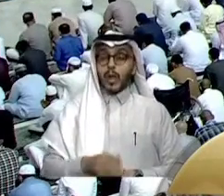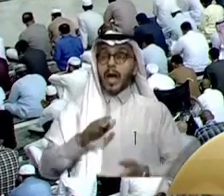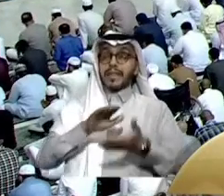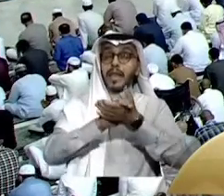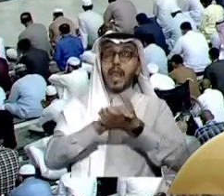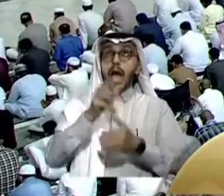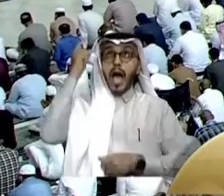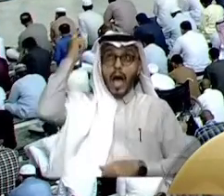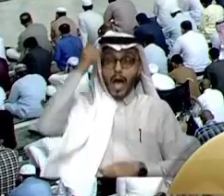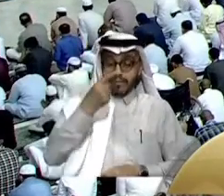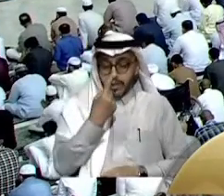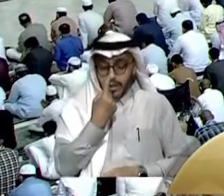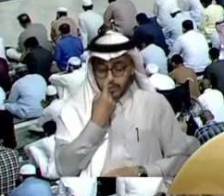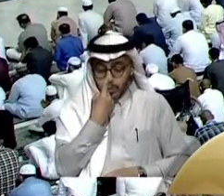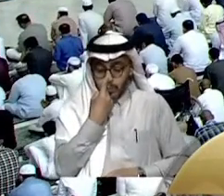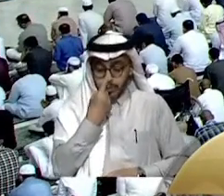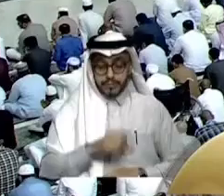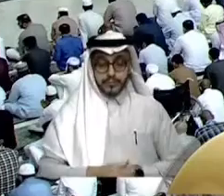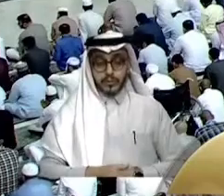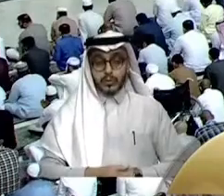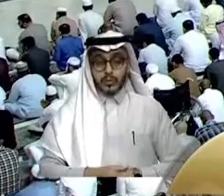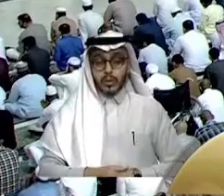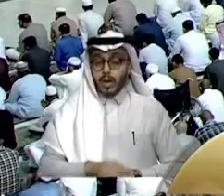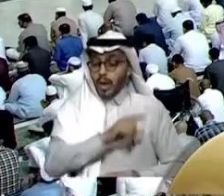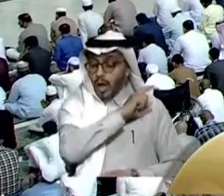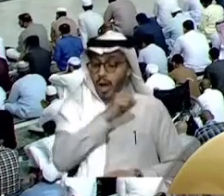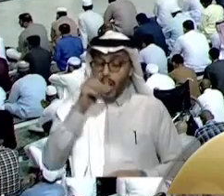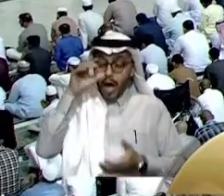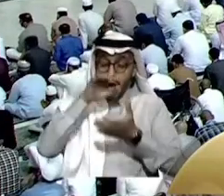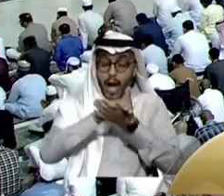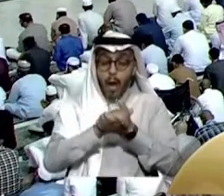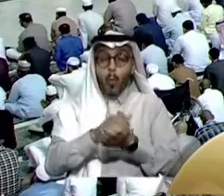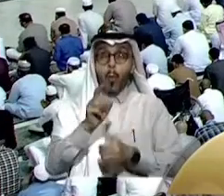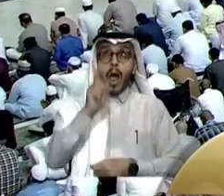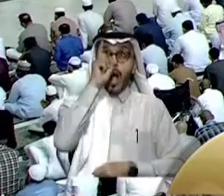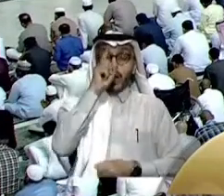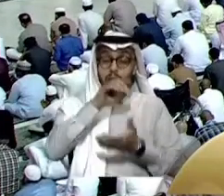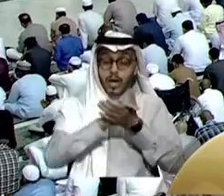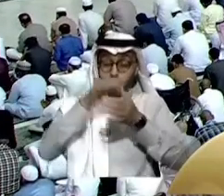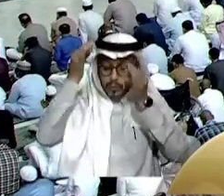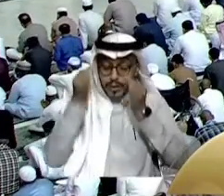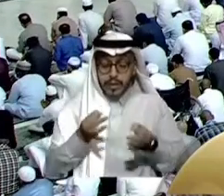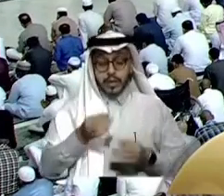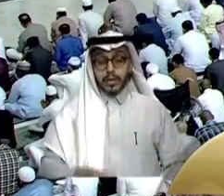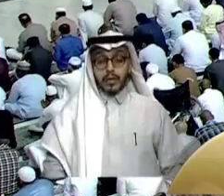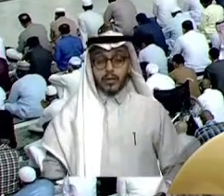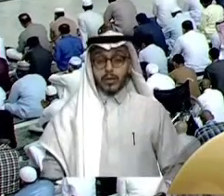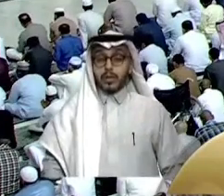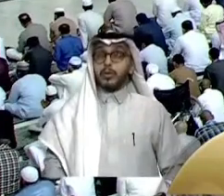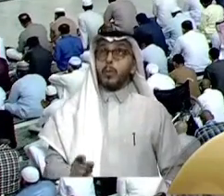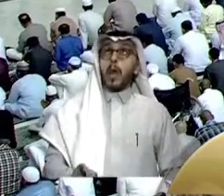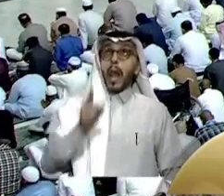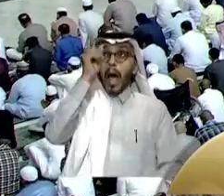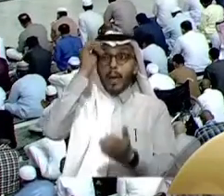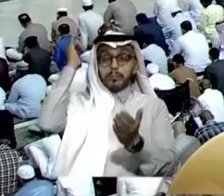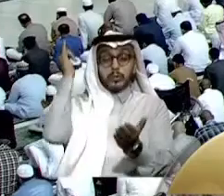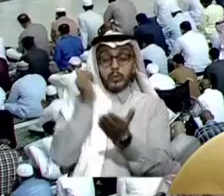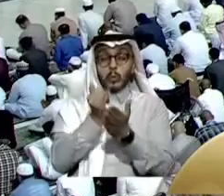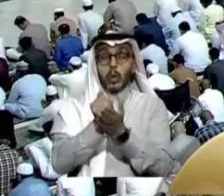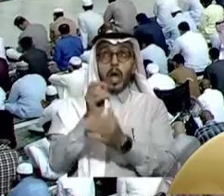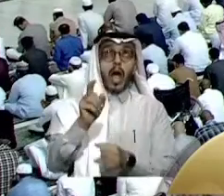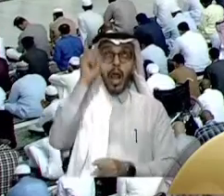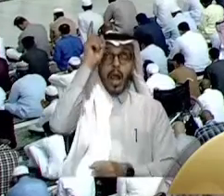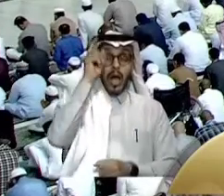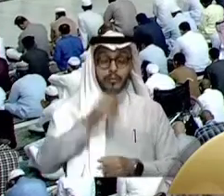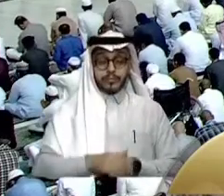وأوفوا بعهد الله إذا عاهدتم، ولا تنقضوا الأيمان بعد توكيدها وقد جعلتم الله